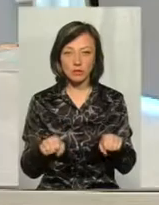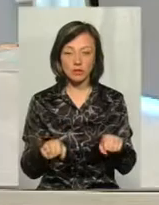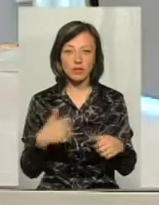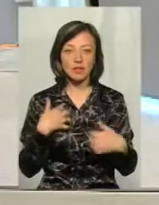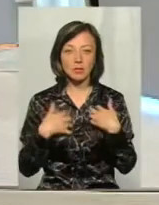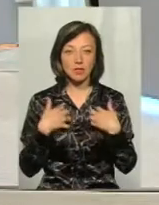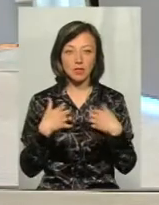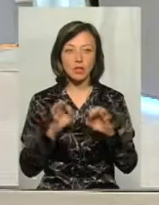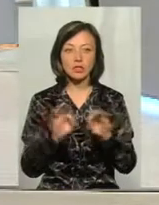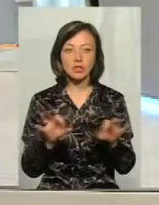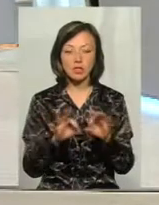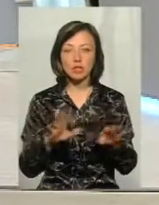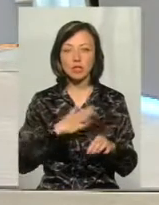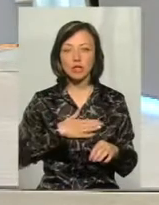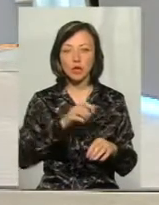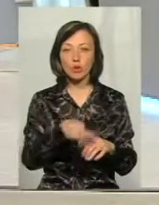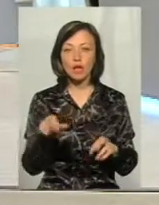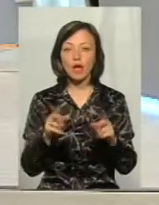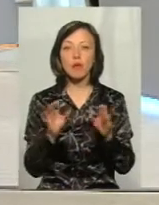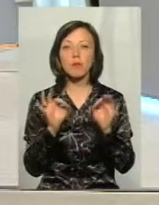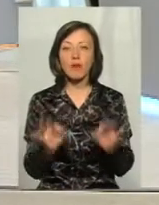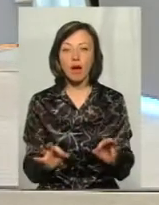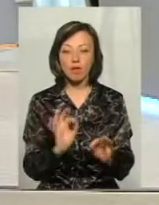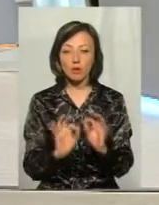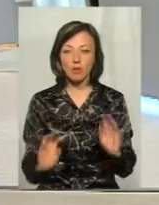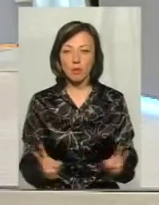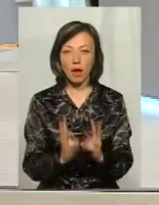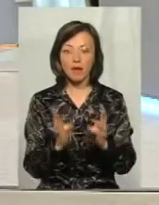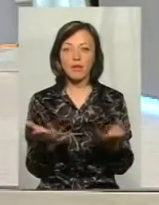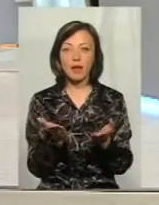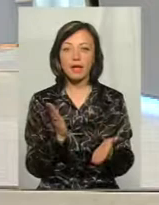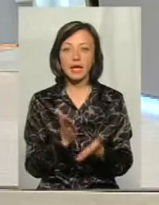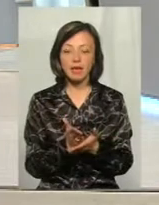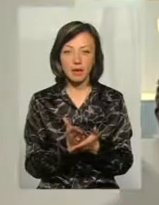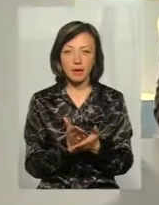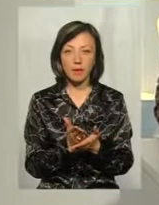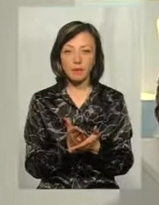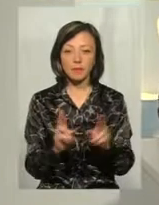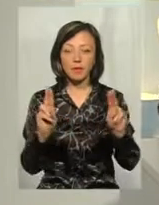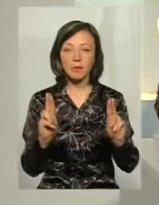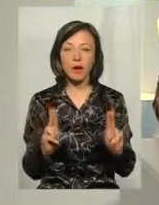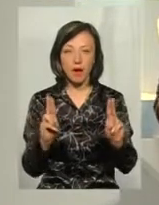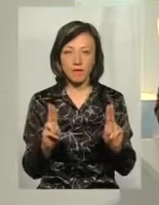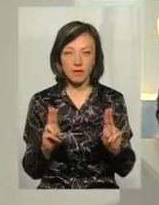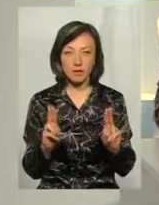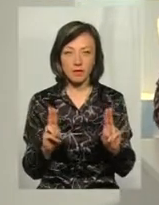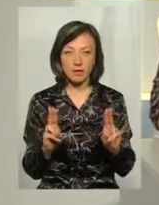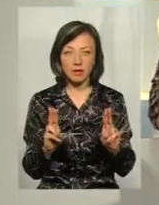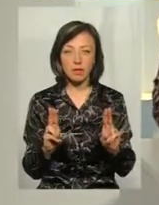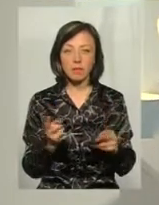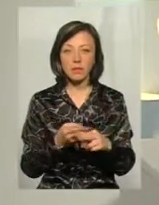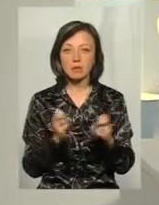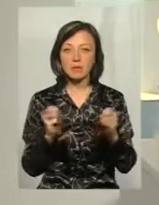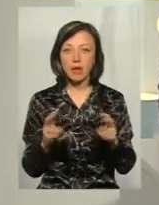Ви розкажіть от нашим глядачам, як правильно розводити багаття і які є оці правила